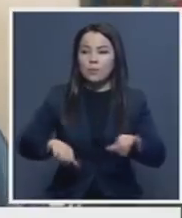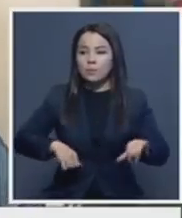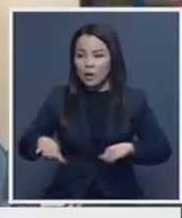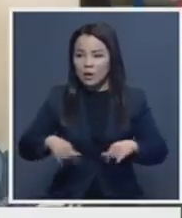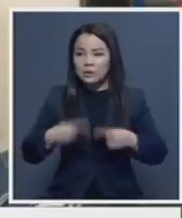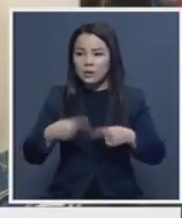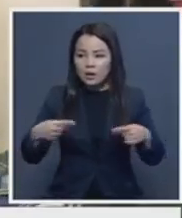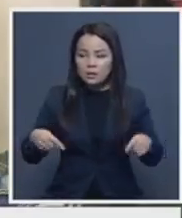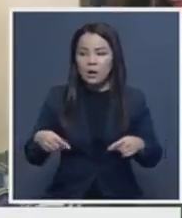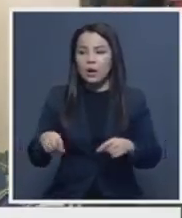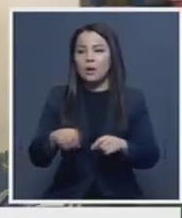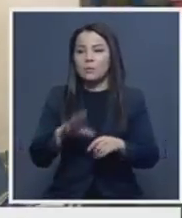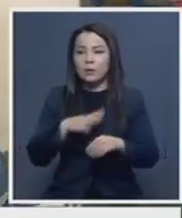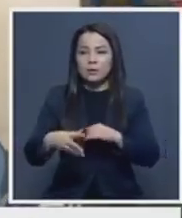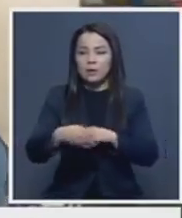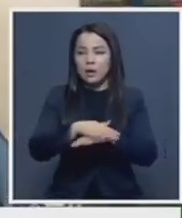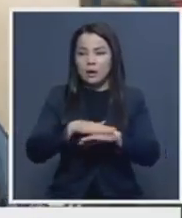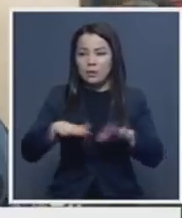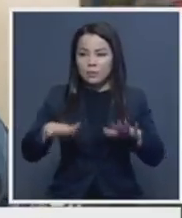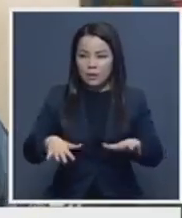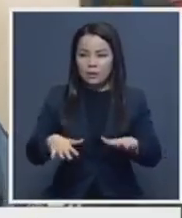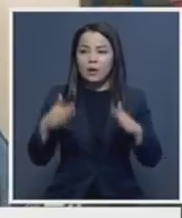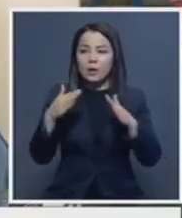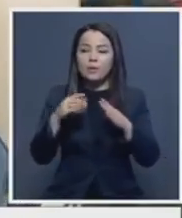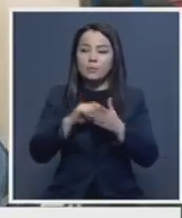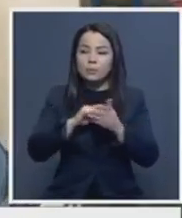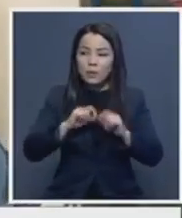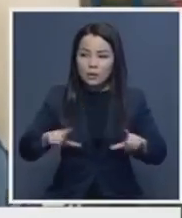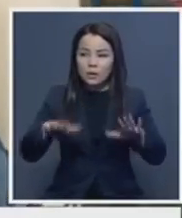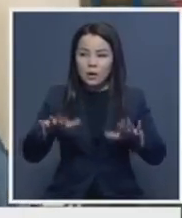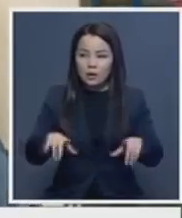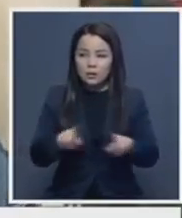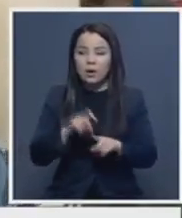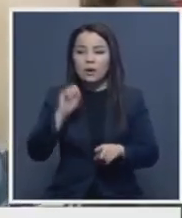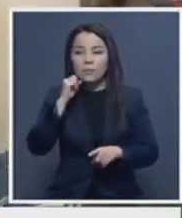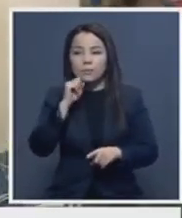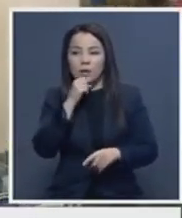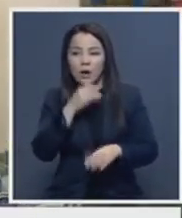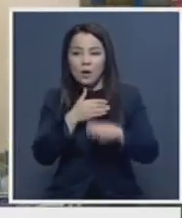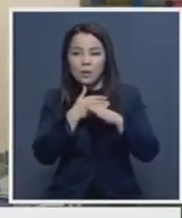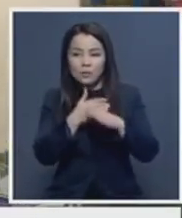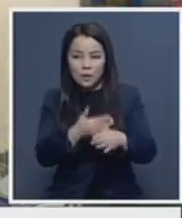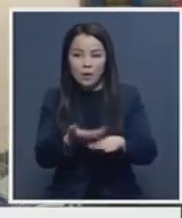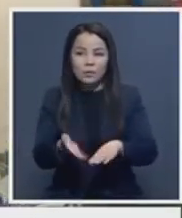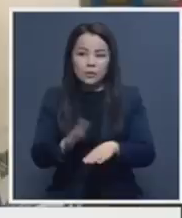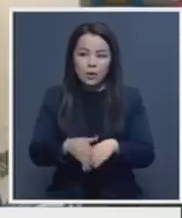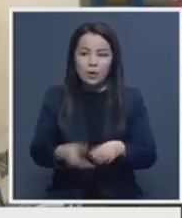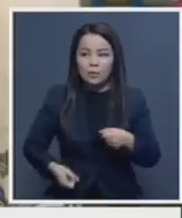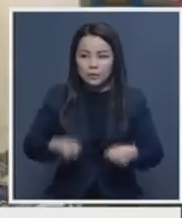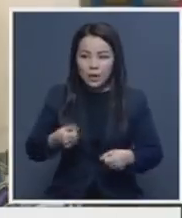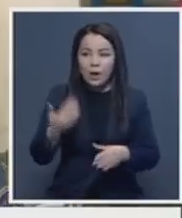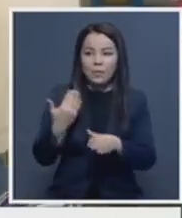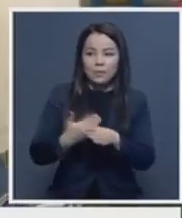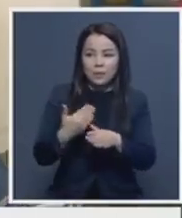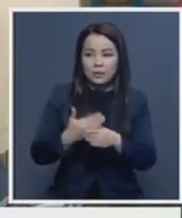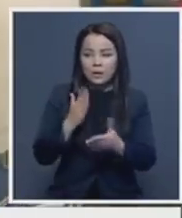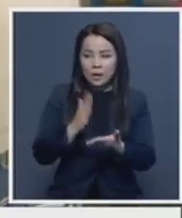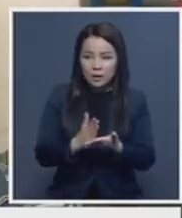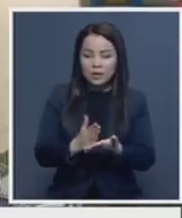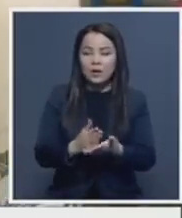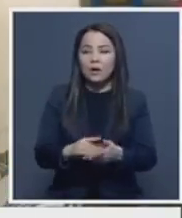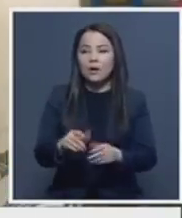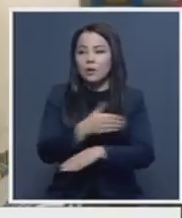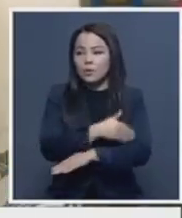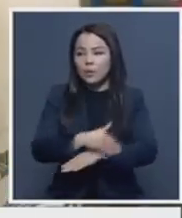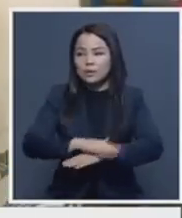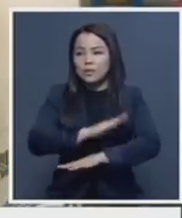мектепте емес, мектептің сыртында да, аулаларда да. Жаңа ата әжелерге көмектесеміз, мысалға ауыр нәрсе көтерсеміз, көшеде тәртіпке